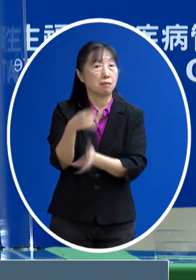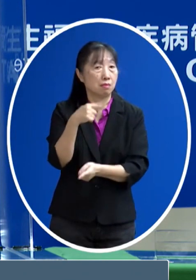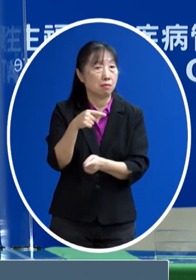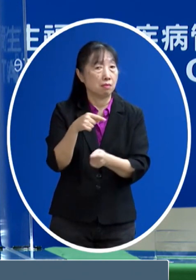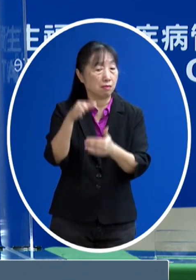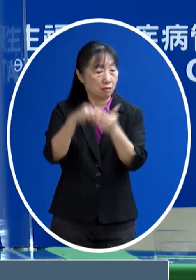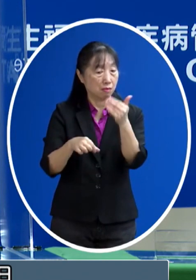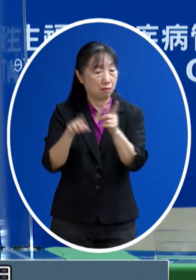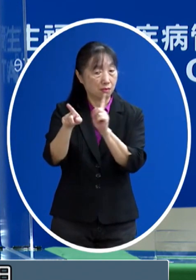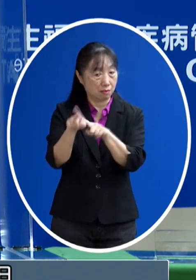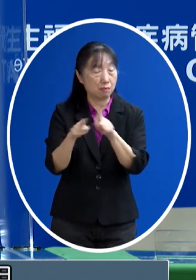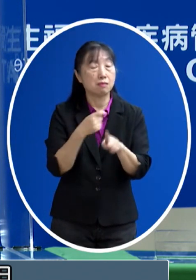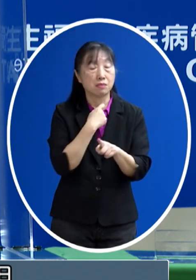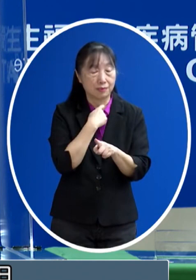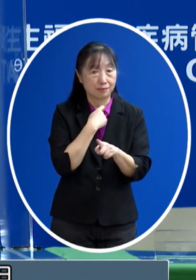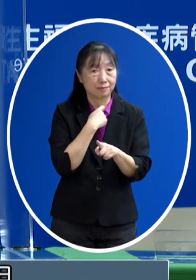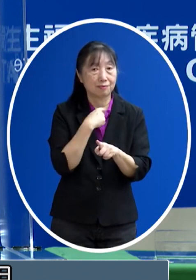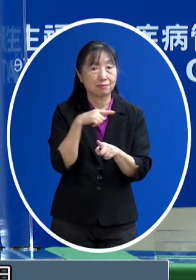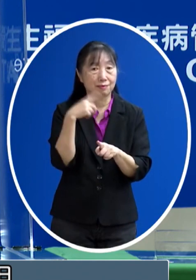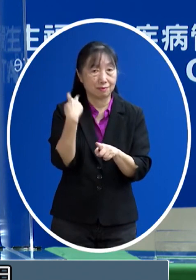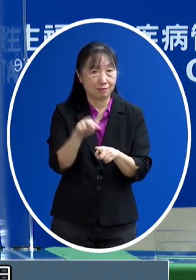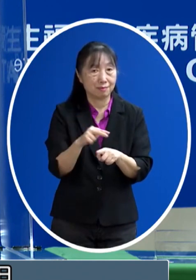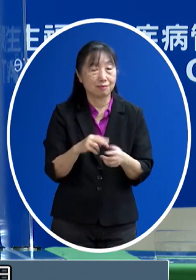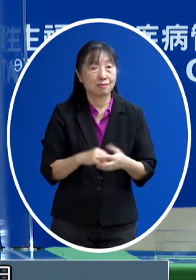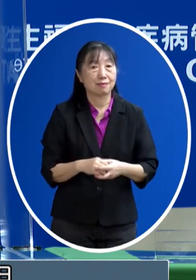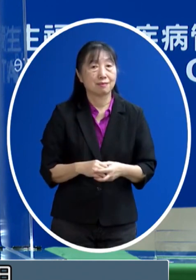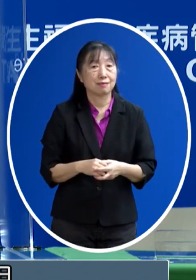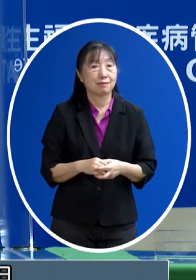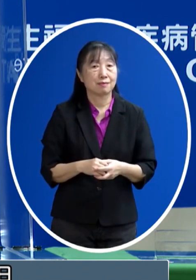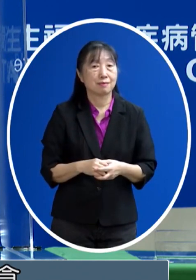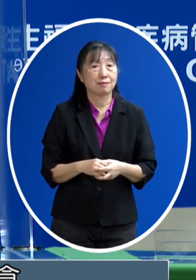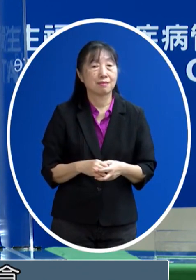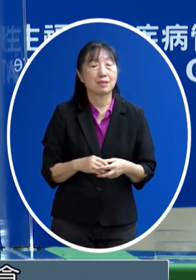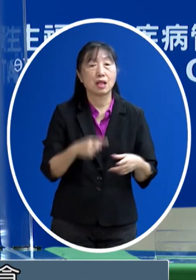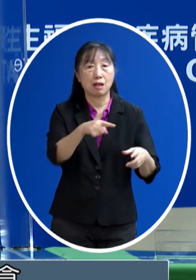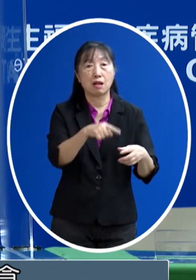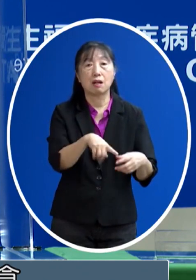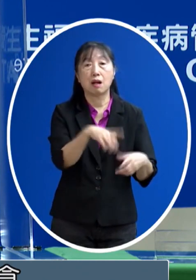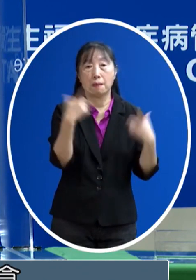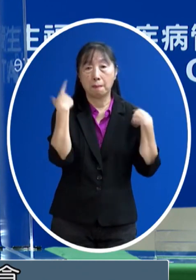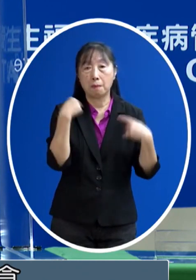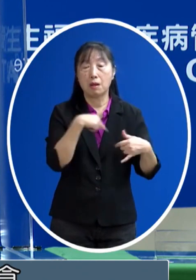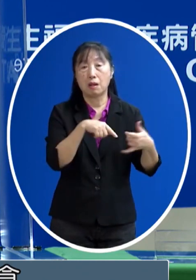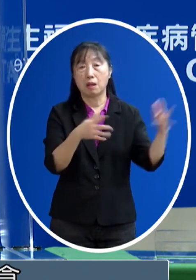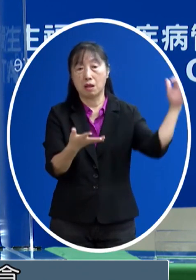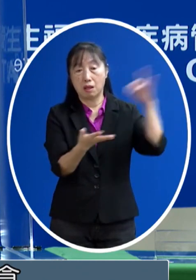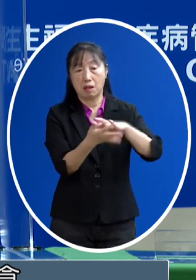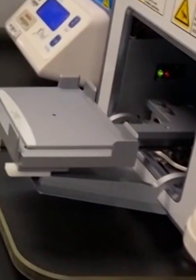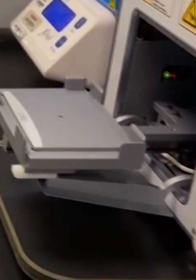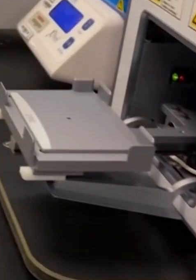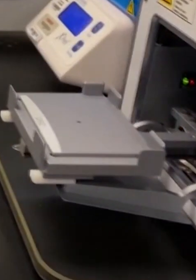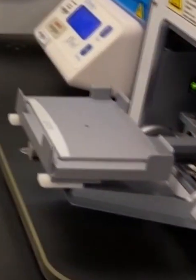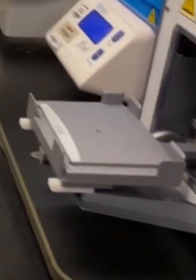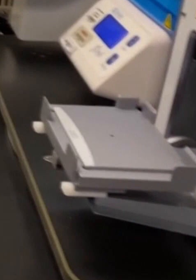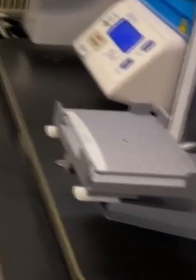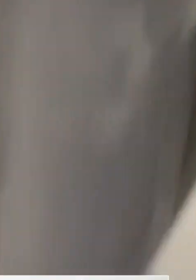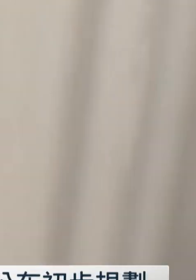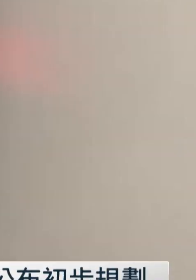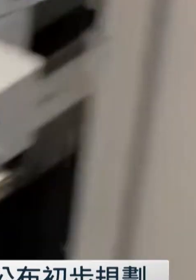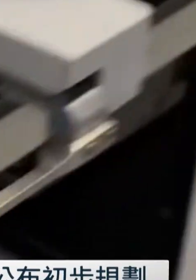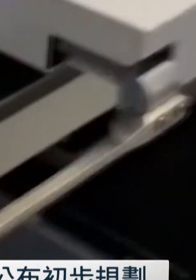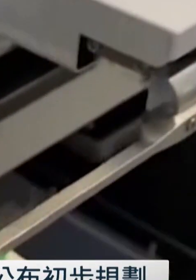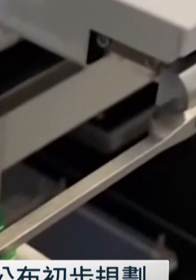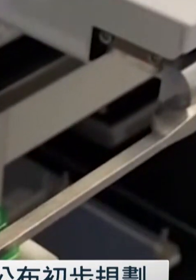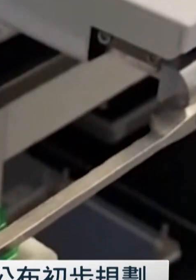措施之外，另外也不可以跟这个居检者共用房间、卫浴，也不可同处共食。 而集中检疫所